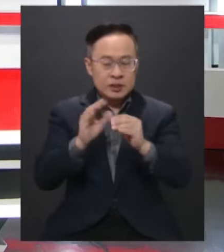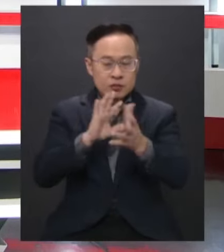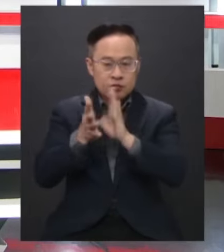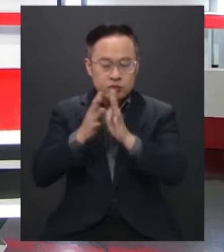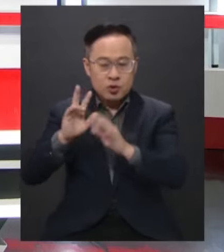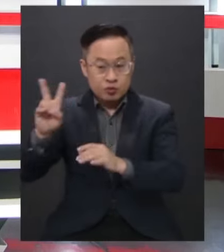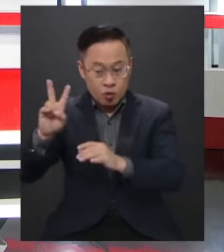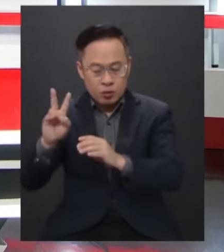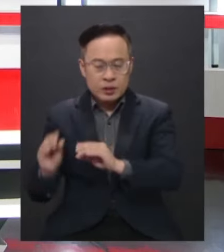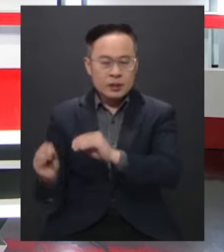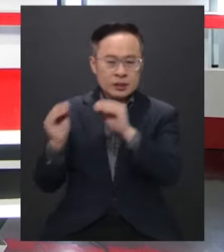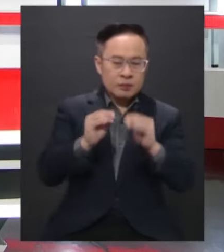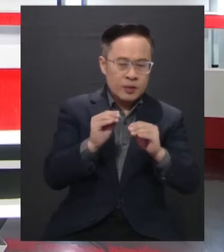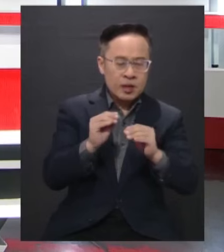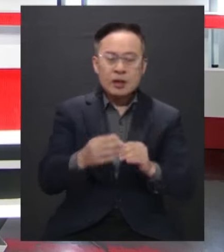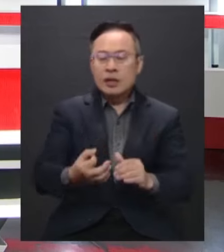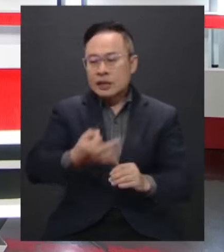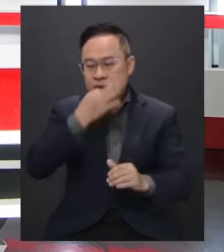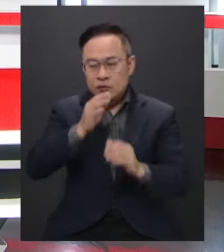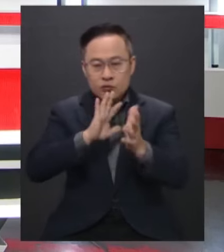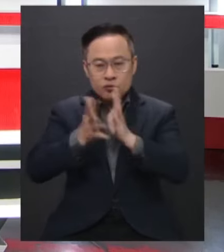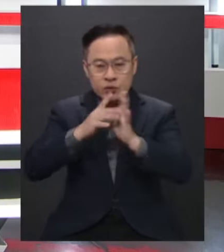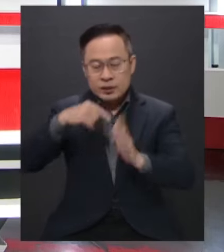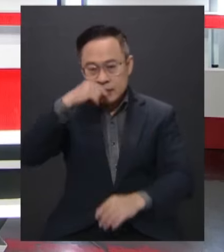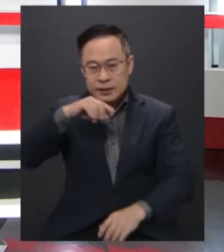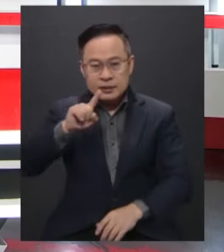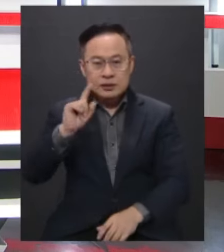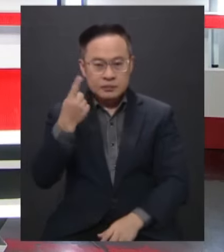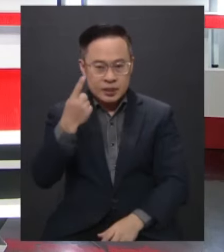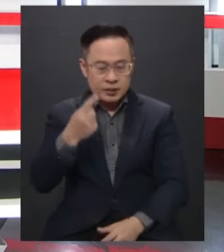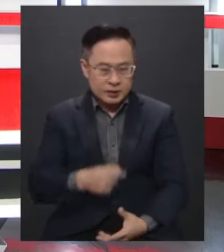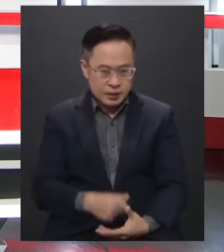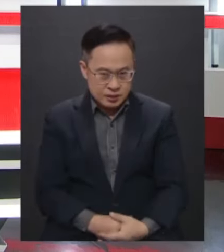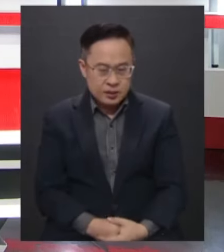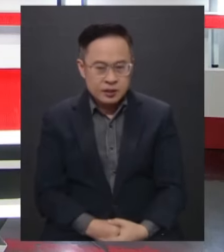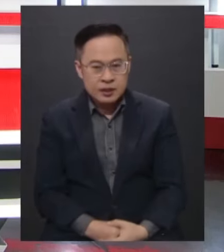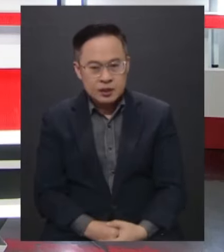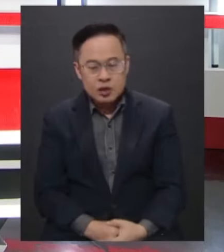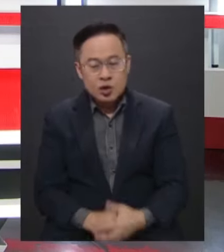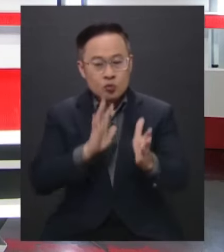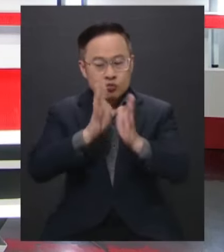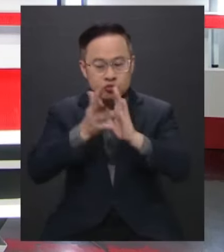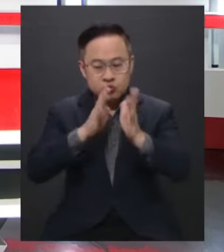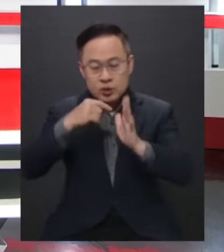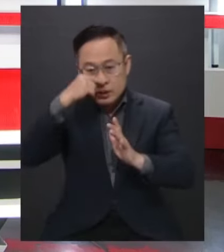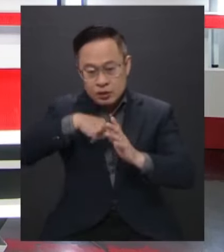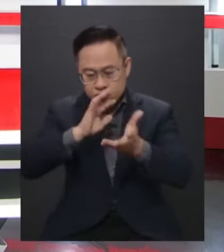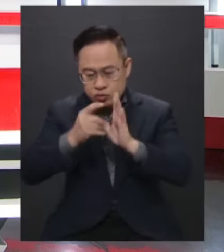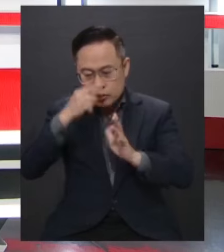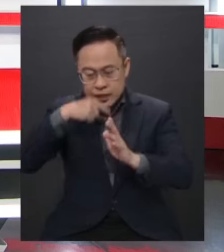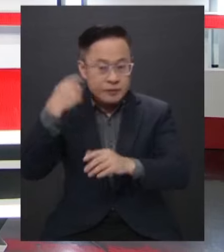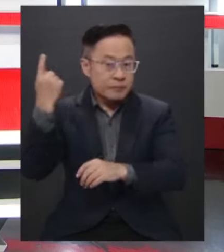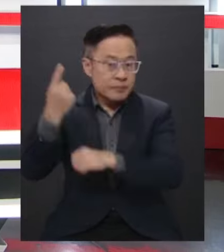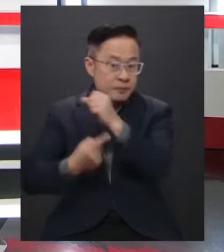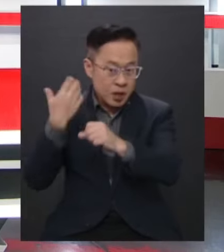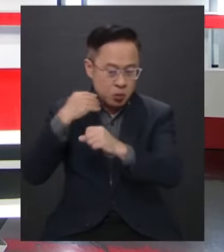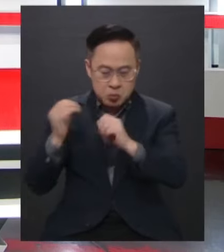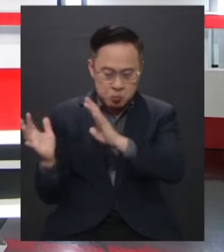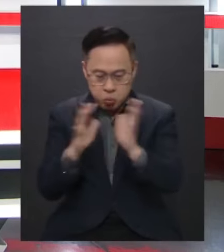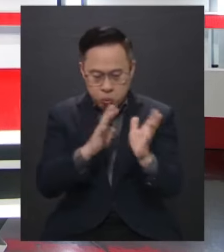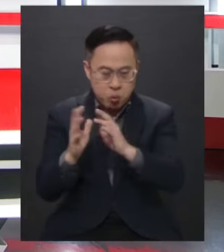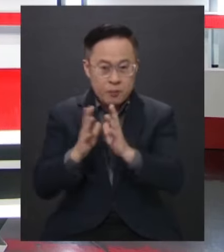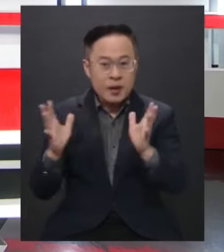ฟุตซอลไทยลีกในฤดูกาลหน้าด้วยแหมจับกันได้สนุกนะครับการฟุตซอลบ้านเราเมื่อฤดูกาลที่ผ่านมานี่ปลด